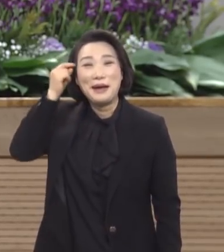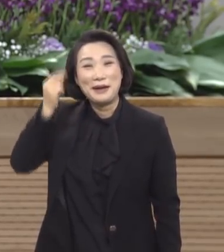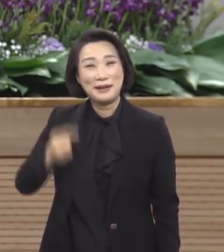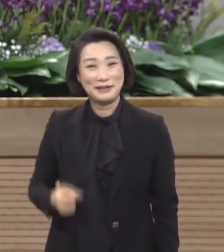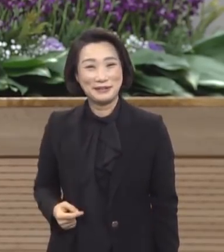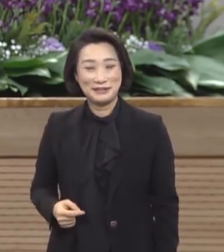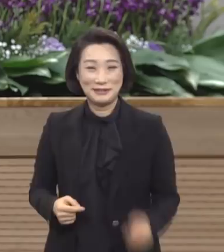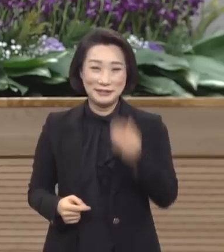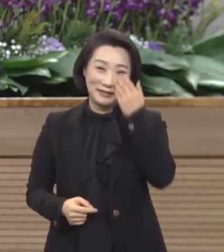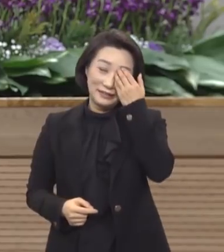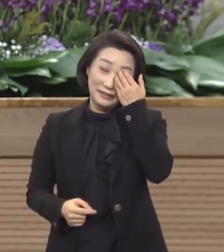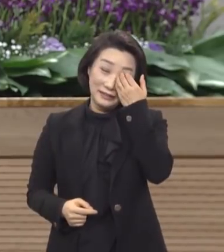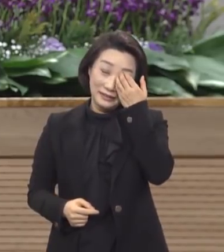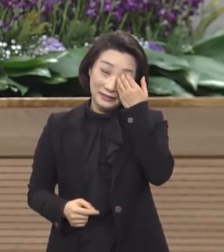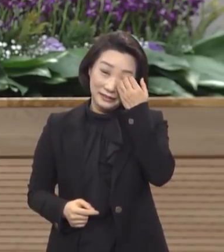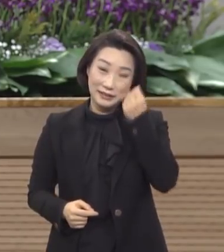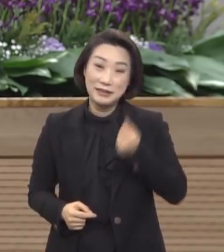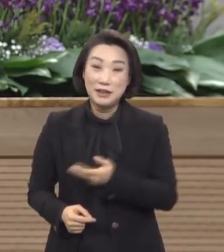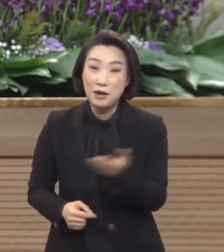왜 이런 생각을 하느냐?